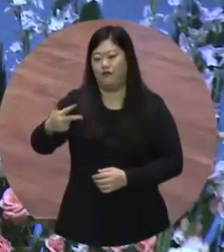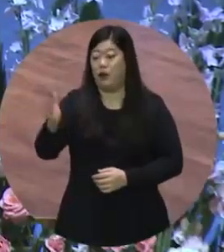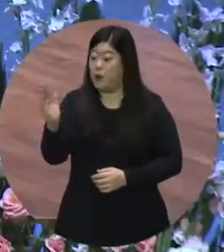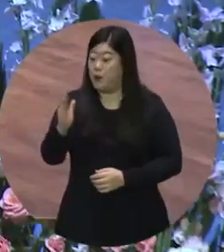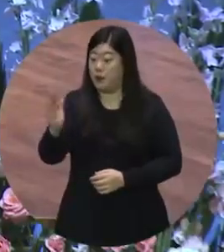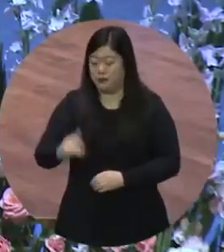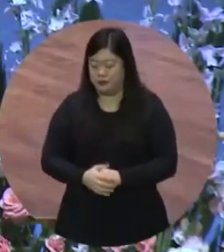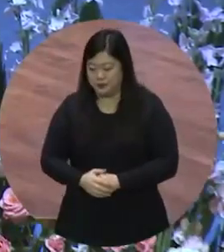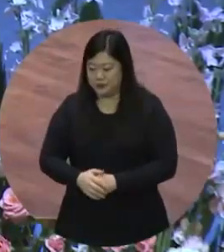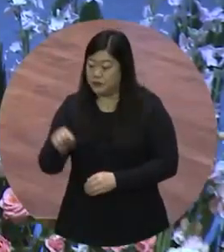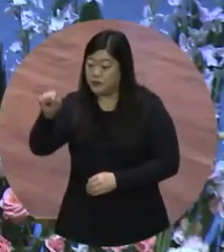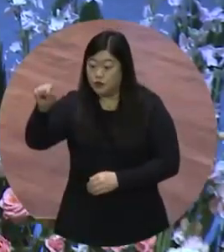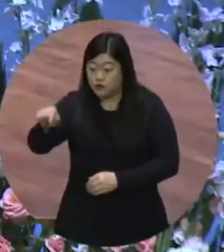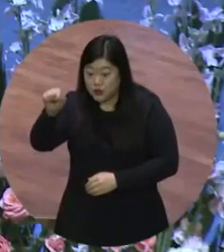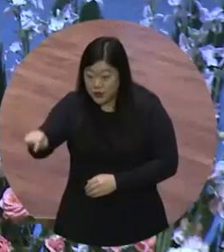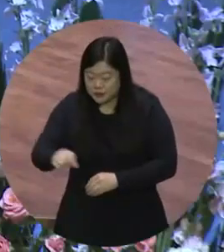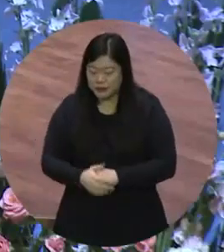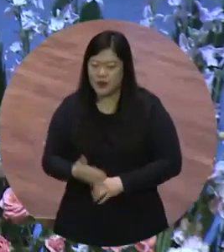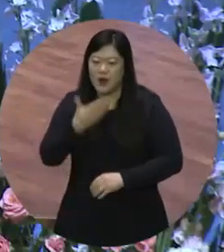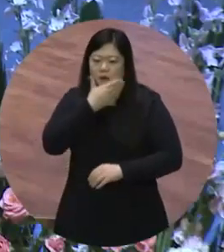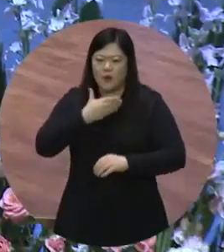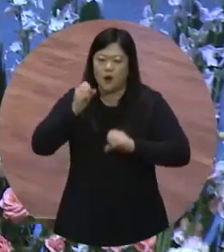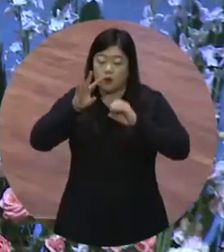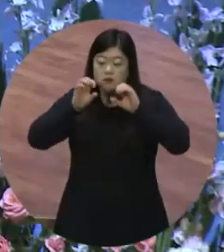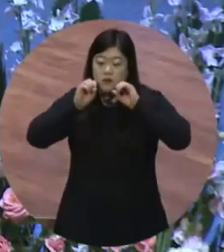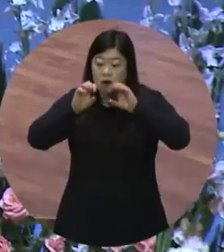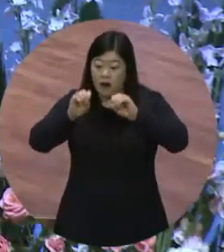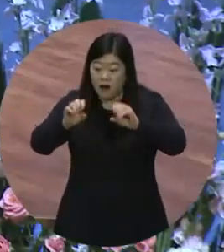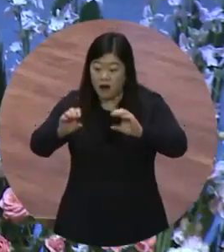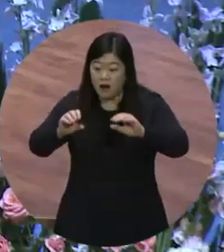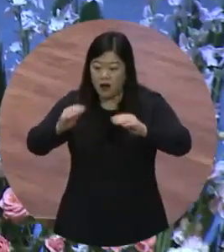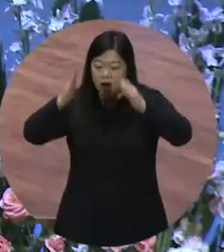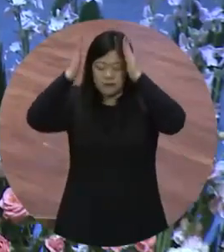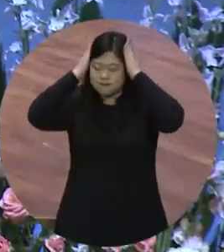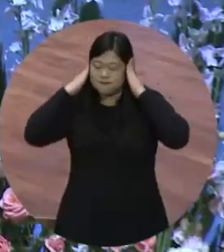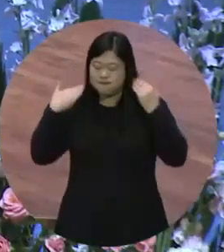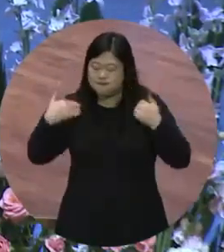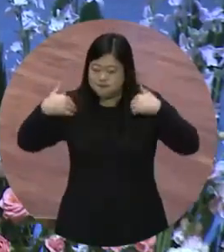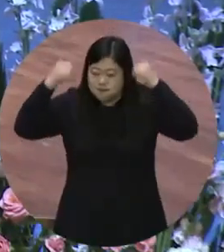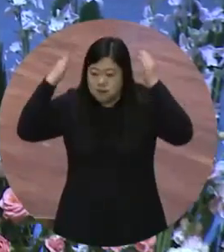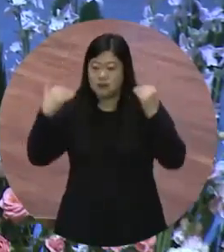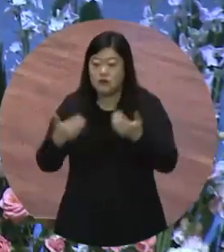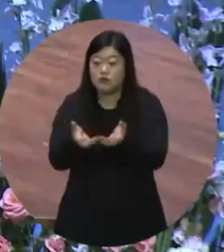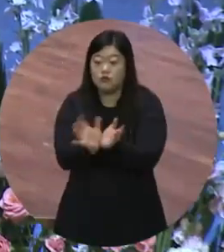복음을 접하지 못한 이 미전도 종족이 얼마나 되느냐.